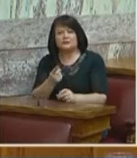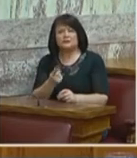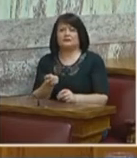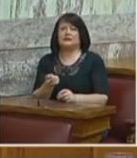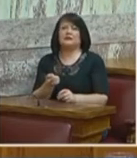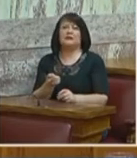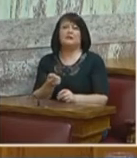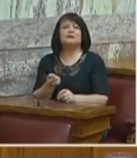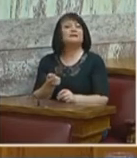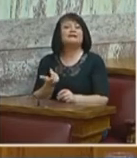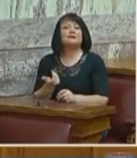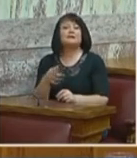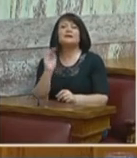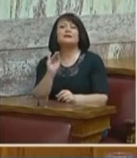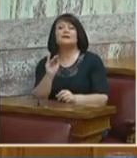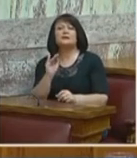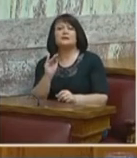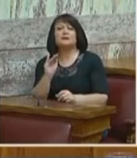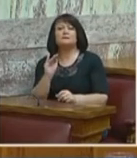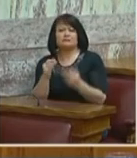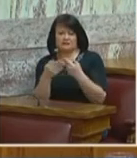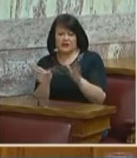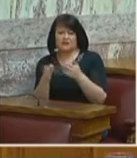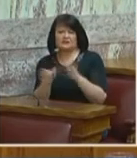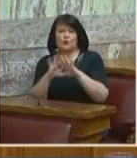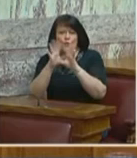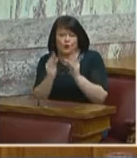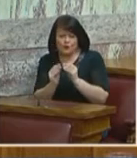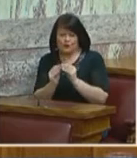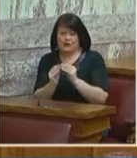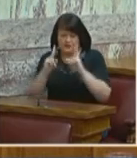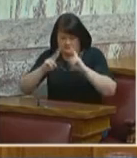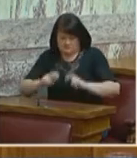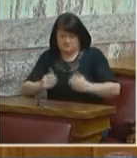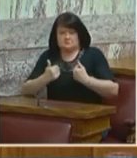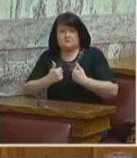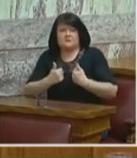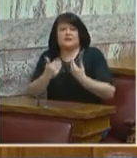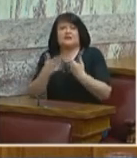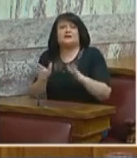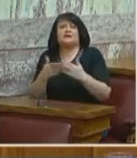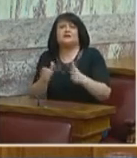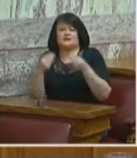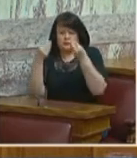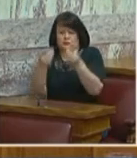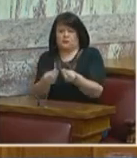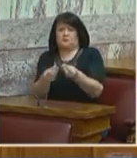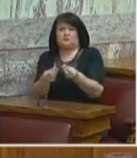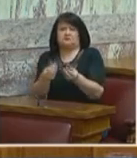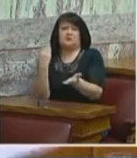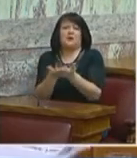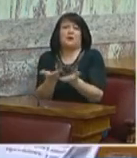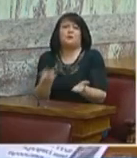μου, ζήτησα το άνοιγμα των πάντων, όπως ήδη σας ανέφερα. Ορίστε και η συνέντευξη